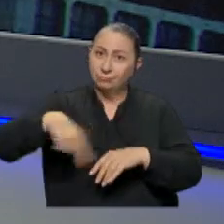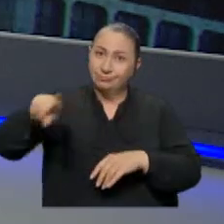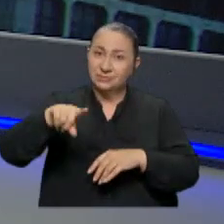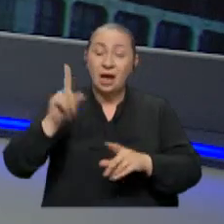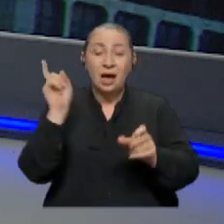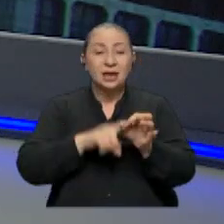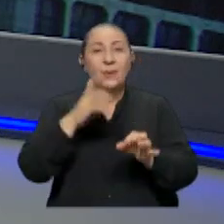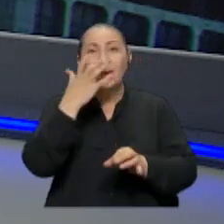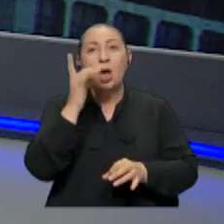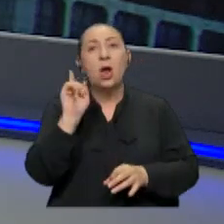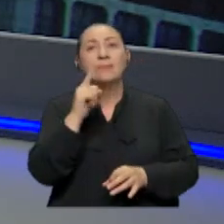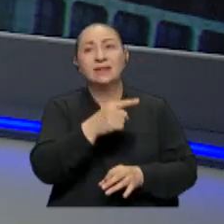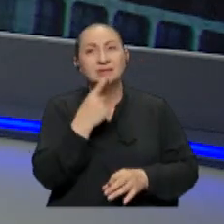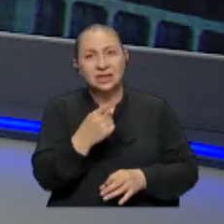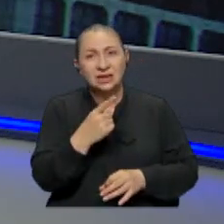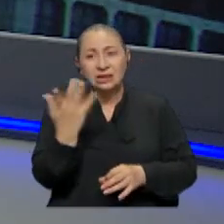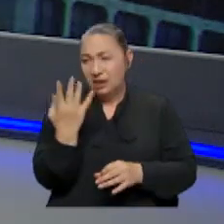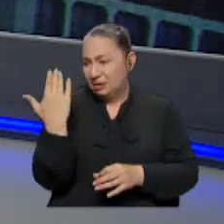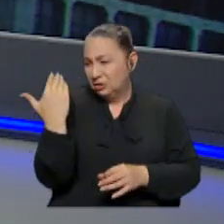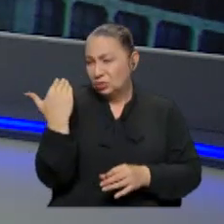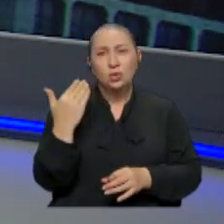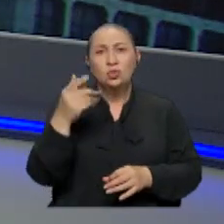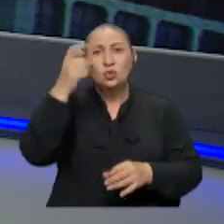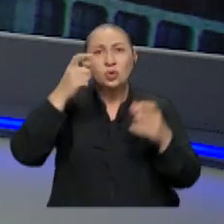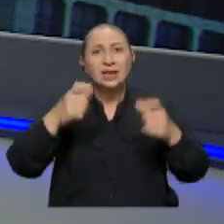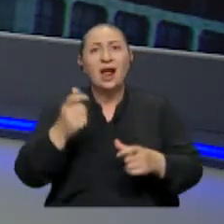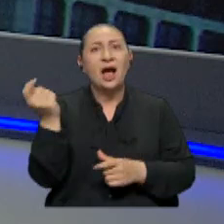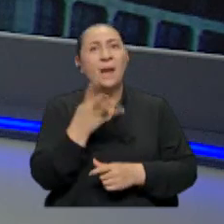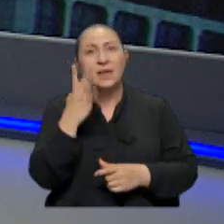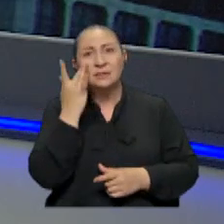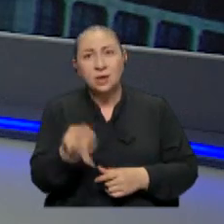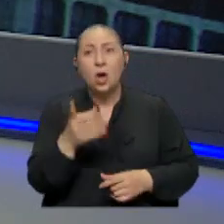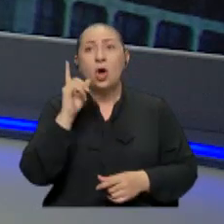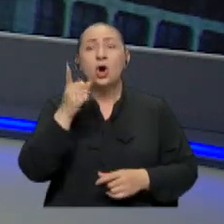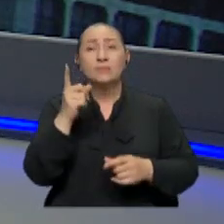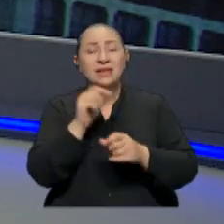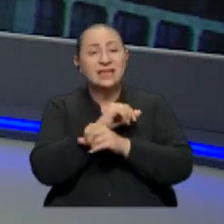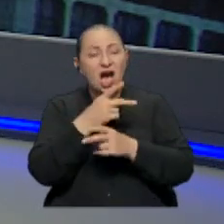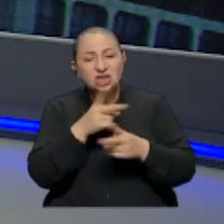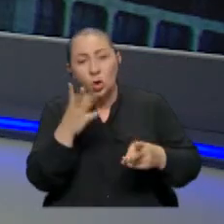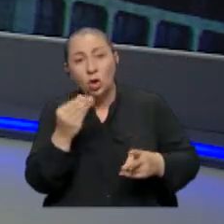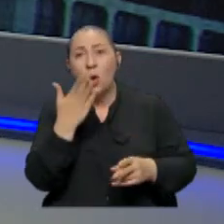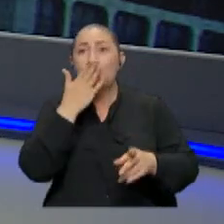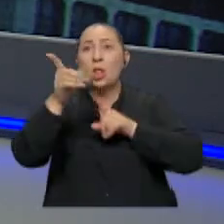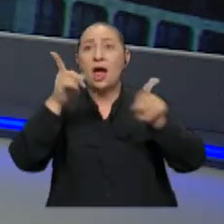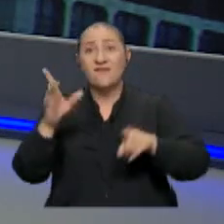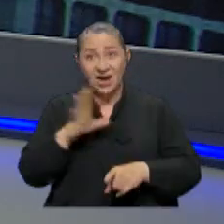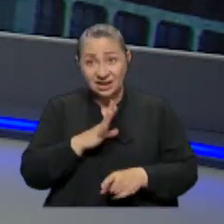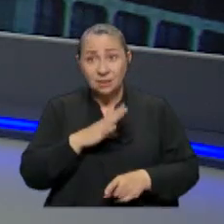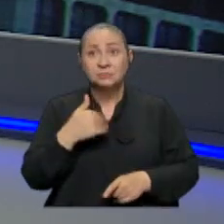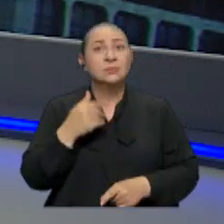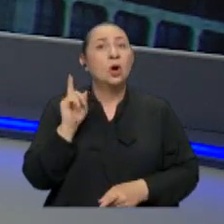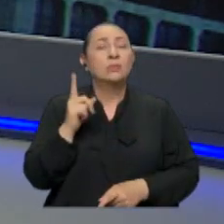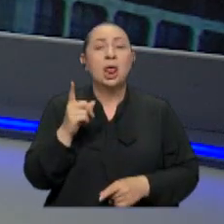ve atama bekleyen öğretmenler desek daha geçen gün ülkedeki rakamlar ortada iken öğretmen açığı olan bu okullar varken